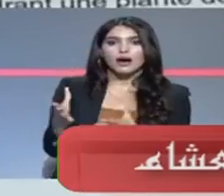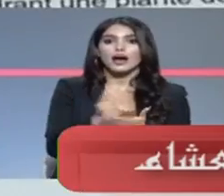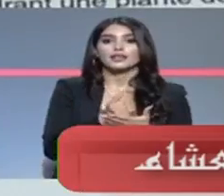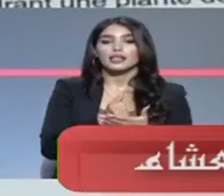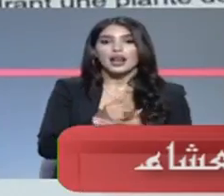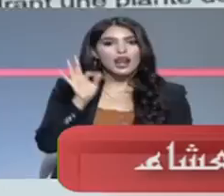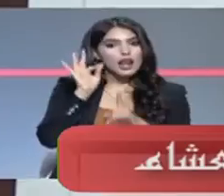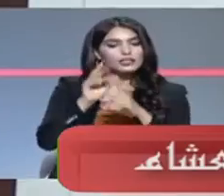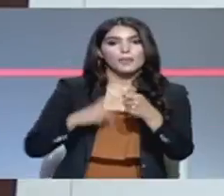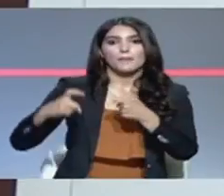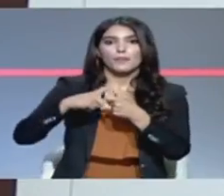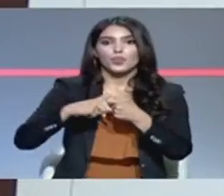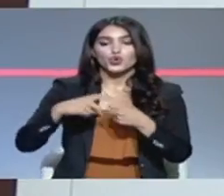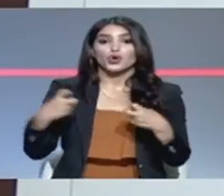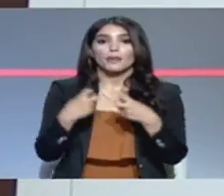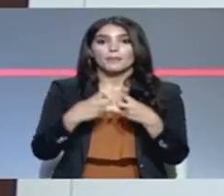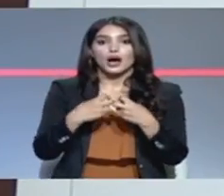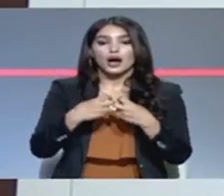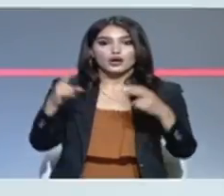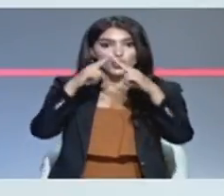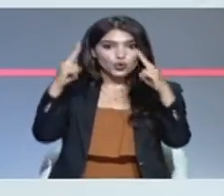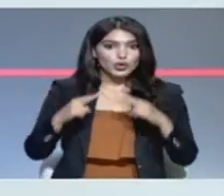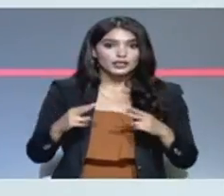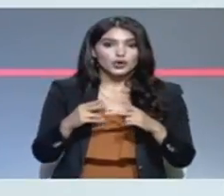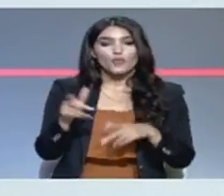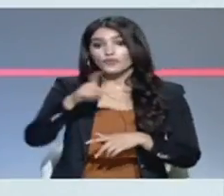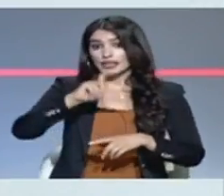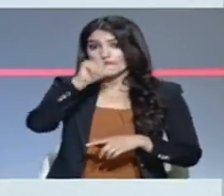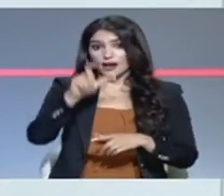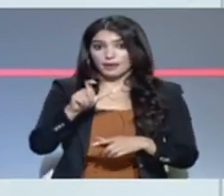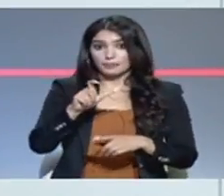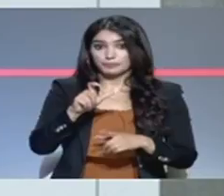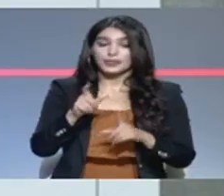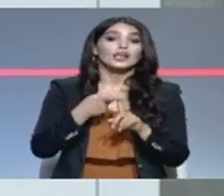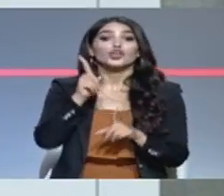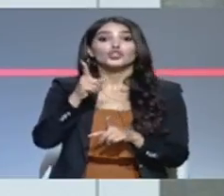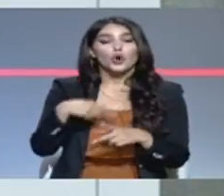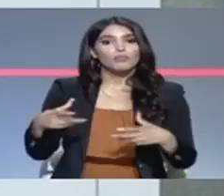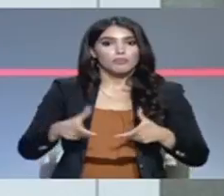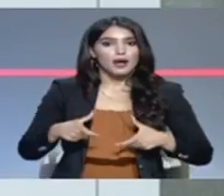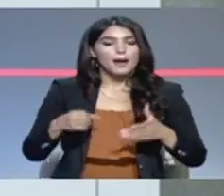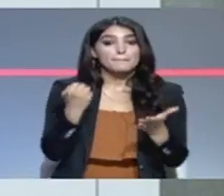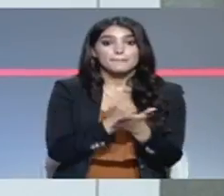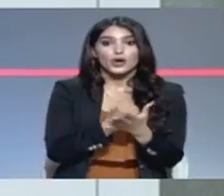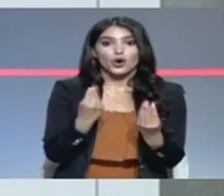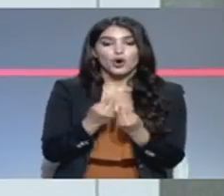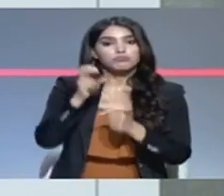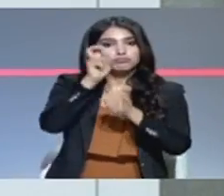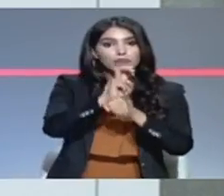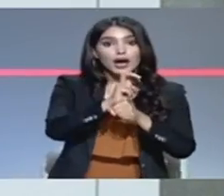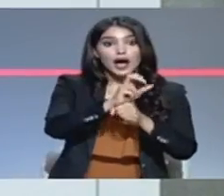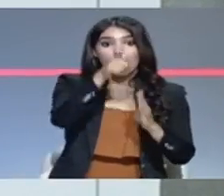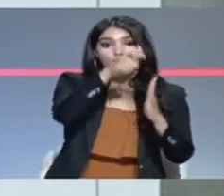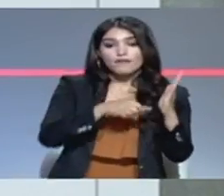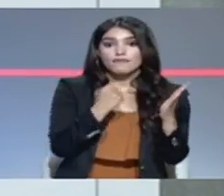وقتيا للمشاركة في معرض قرطاج الأسطورة الخالدة بإيطاليا، رغم أن القطعة الأصلية هي موجودة في القائمة الحمراء